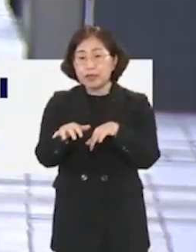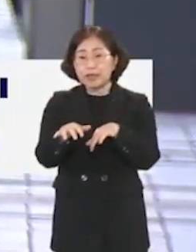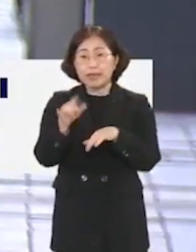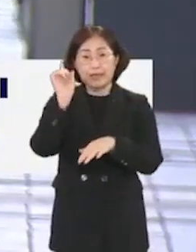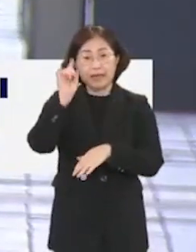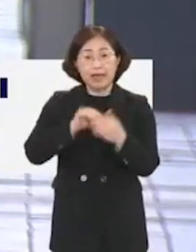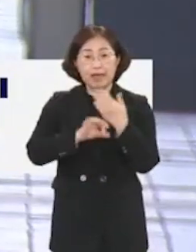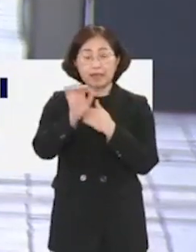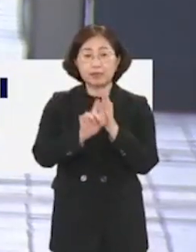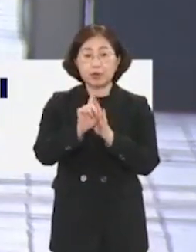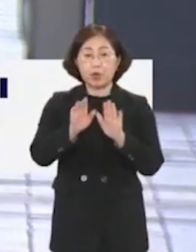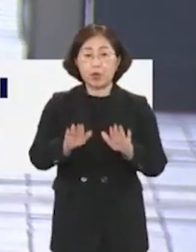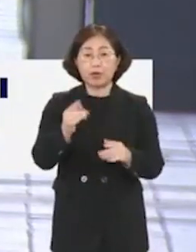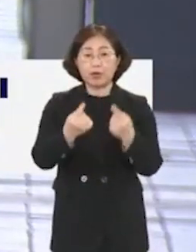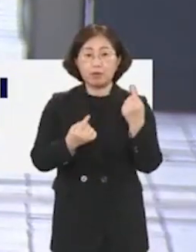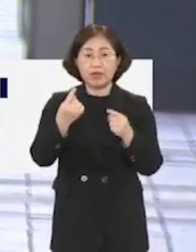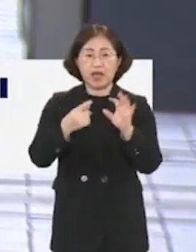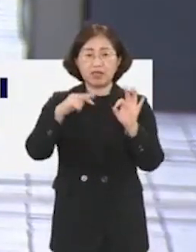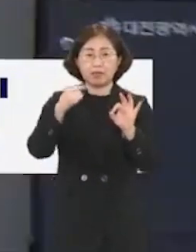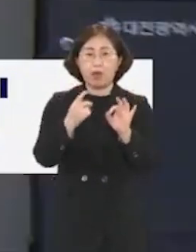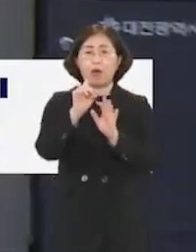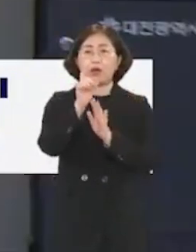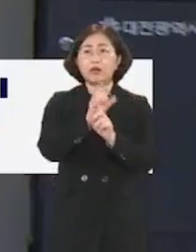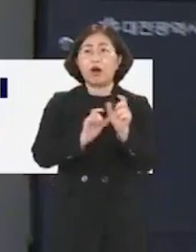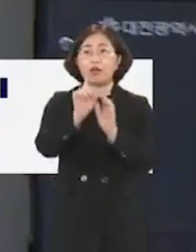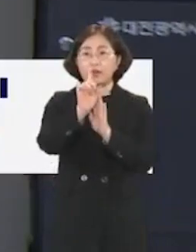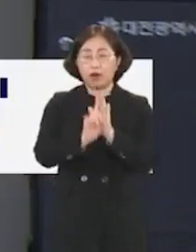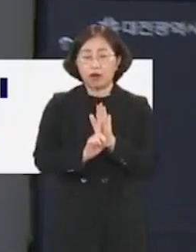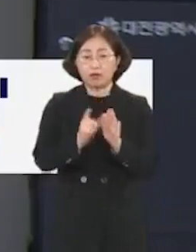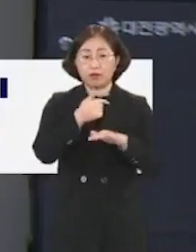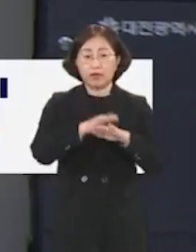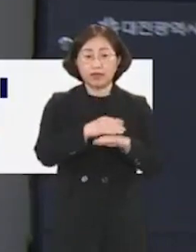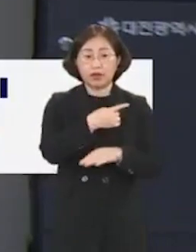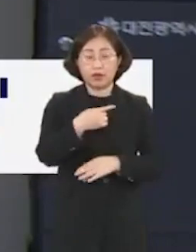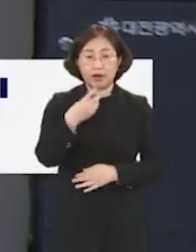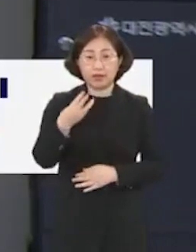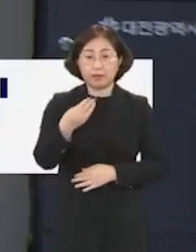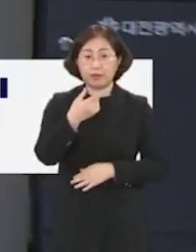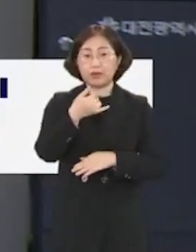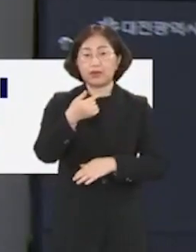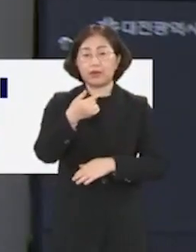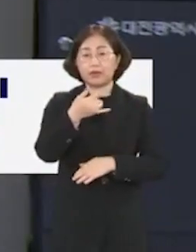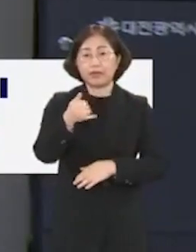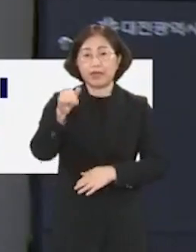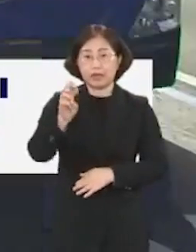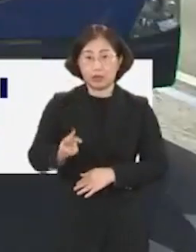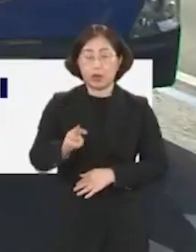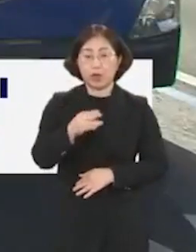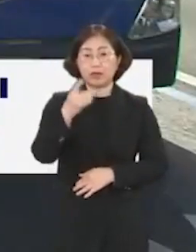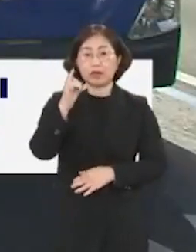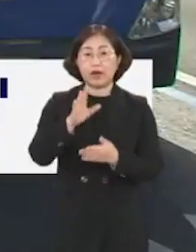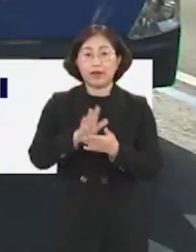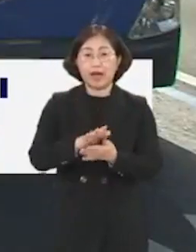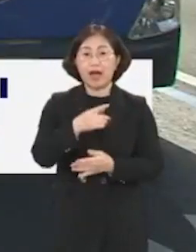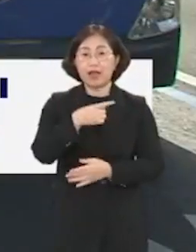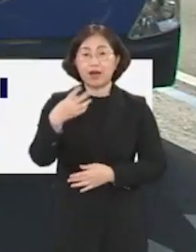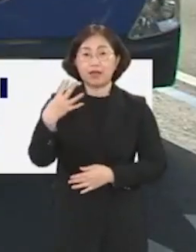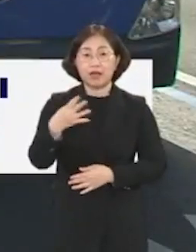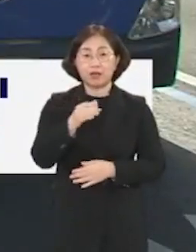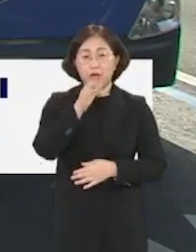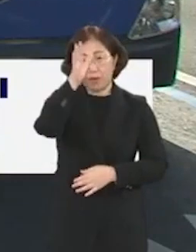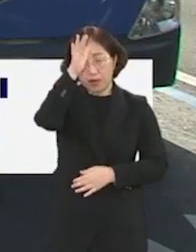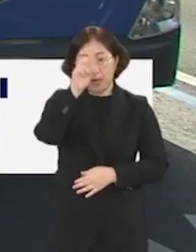내일 아침 기온은 오늘보다 10도가량 떨어져 대전 영하 3도, 세종과 천안 영하 4도, 계룡 영하